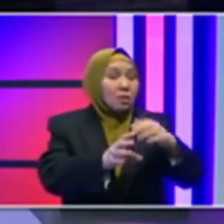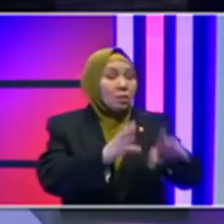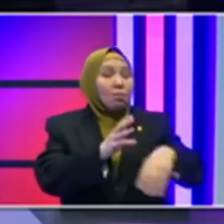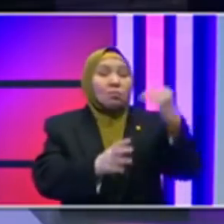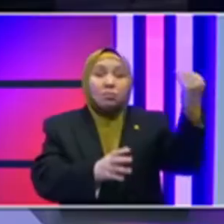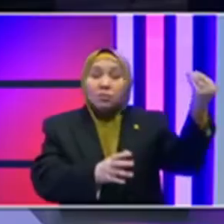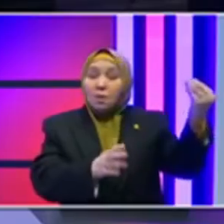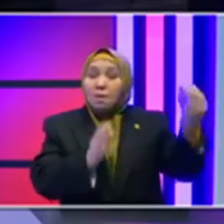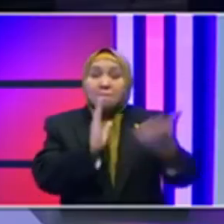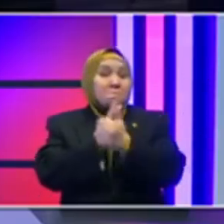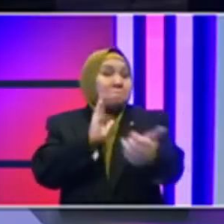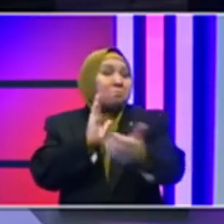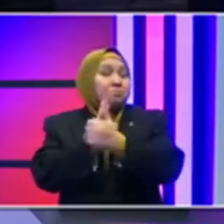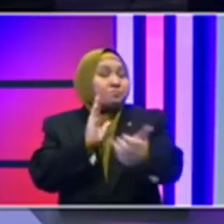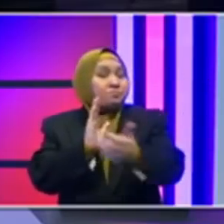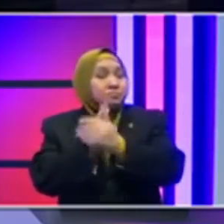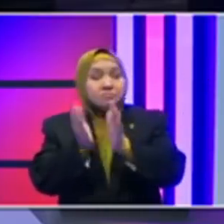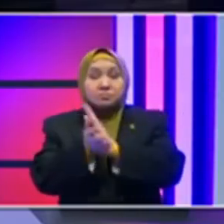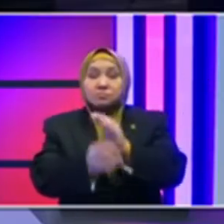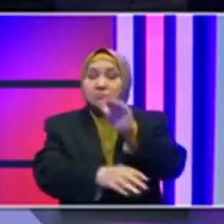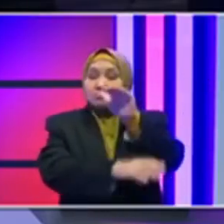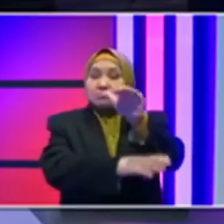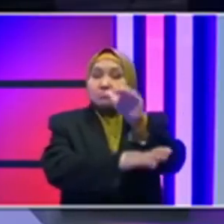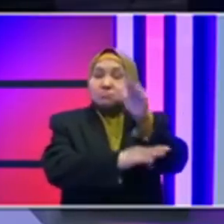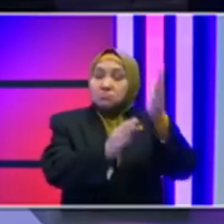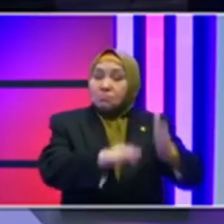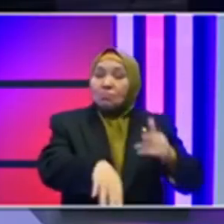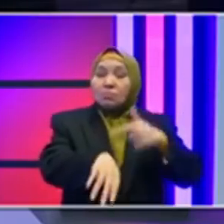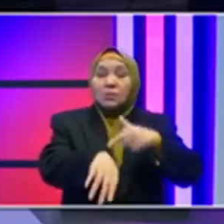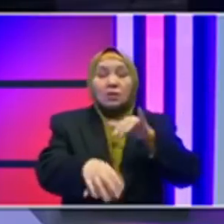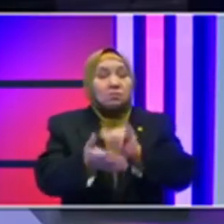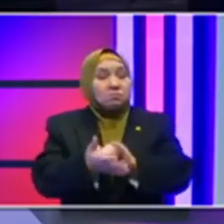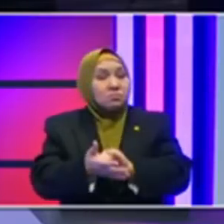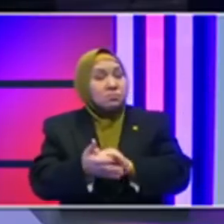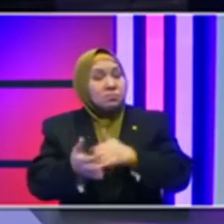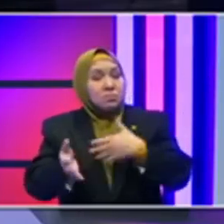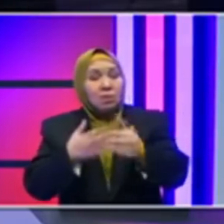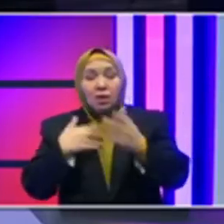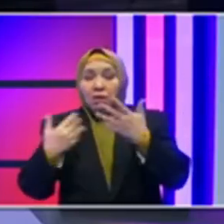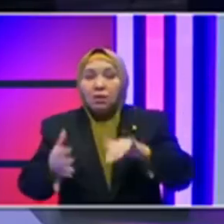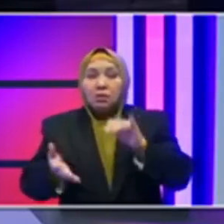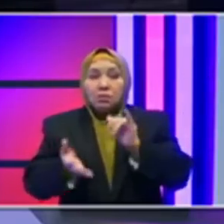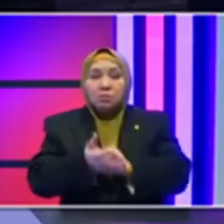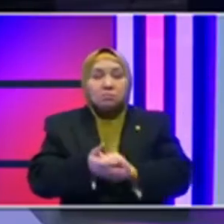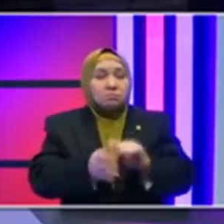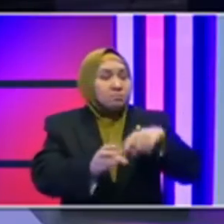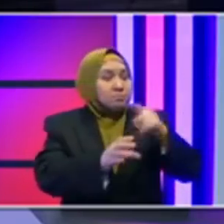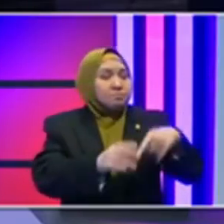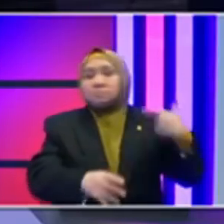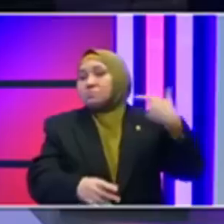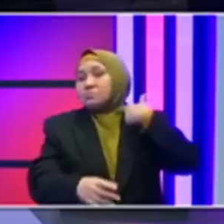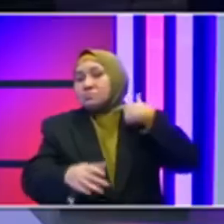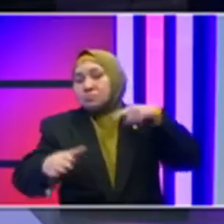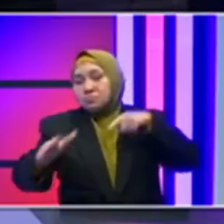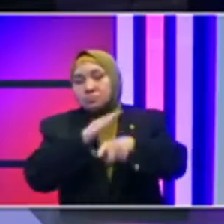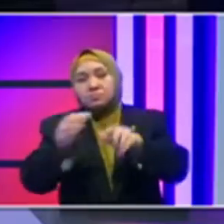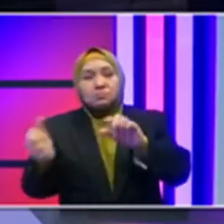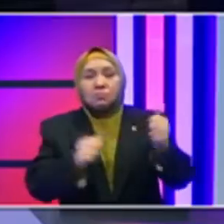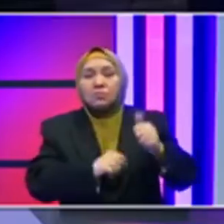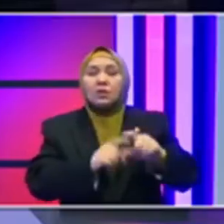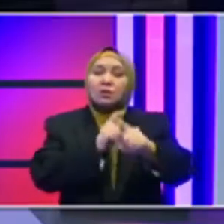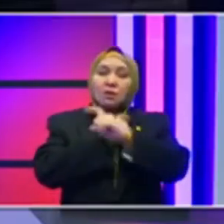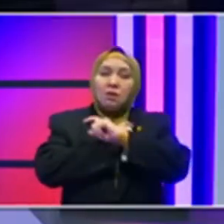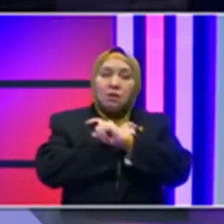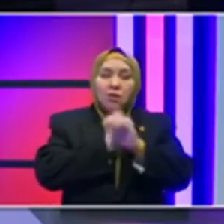potensi-potensi mereka menjadi pendakwah pada waktu itu walaupun Selepas itu mereka terjadi diancam bunuh oleh Fir